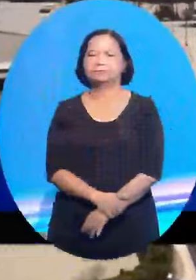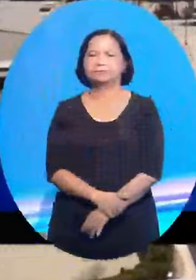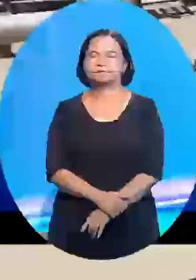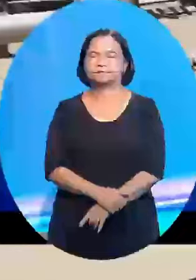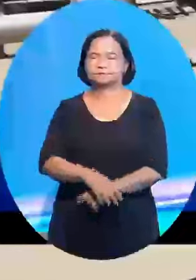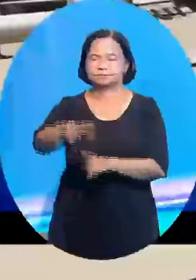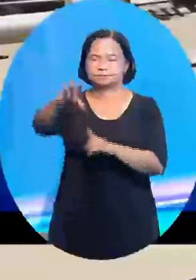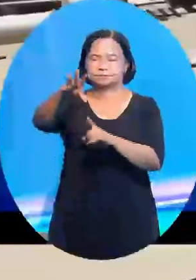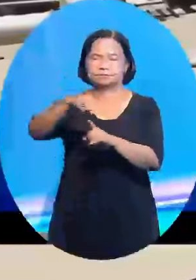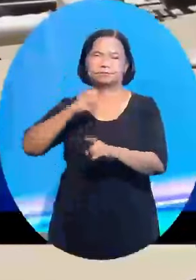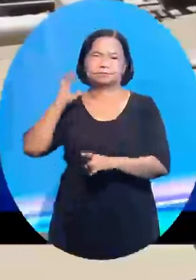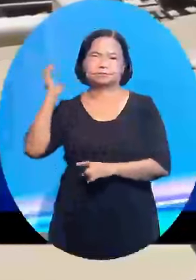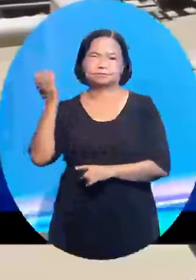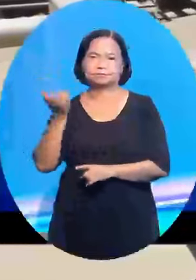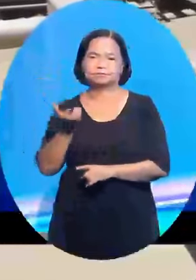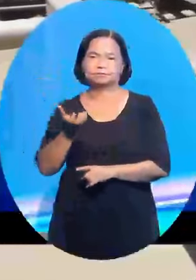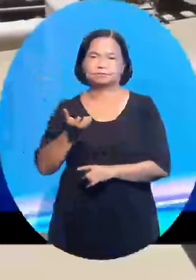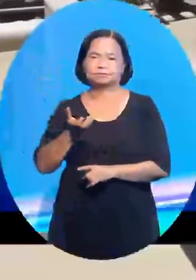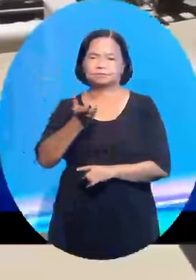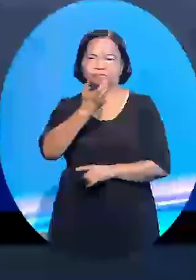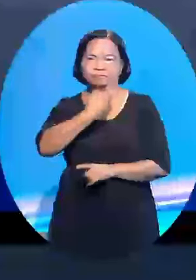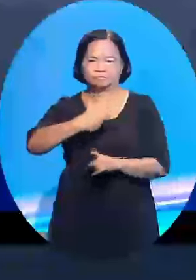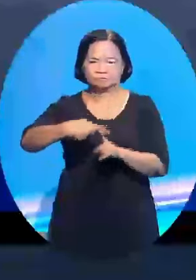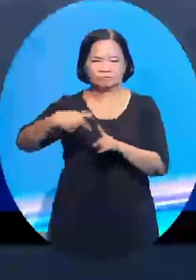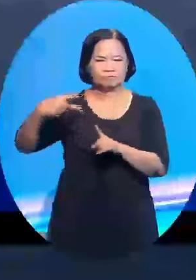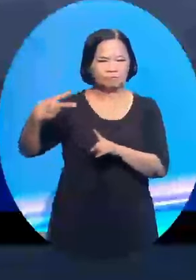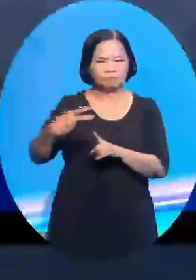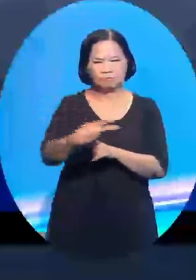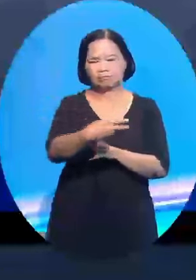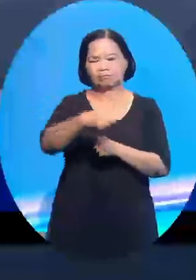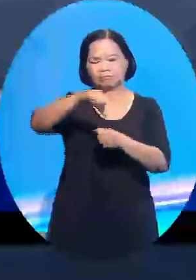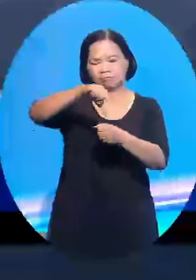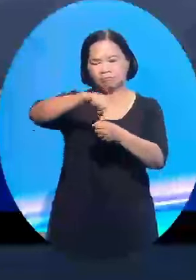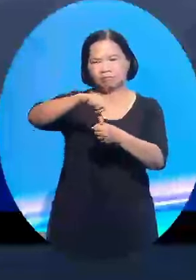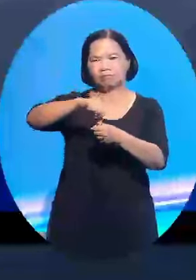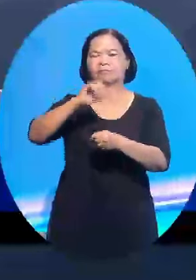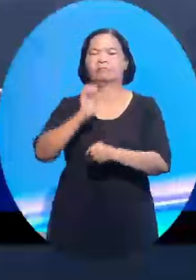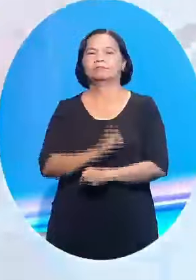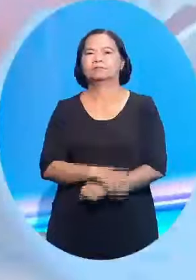Trong phần tin thế giới, một số thành viên OPEC cộng cắt giảm sản lượng dầu mỏ.